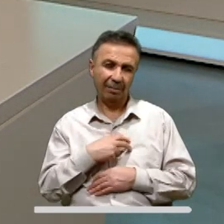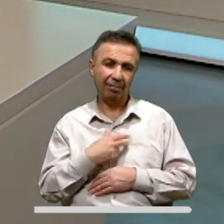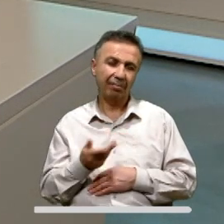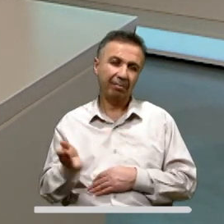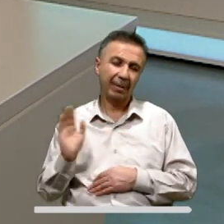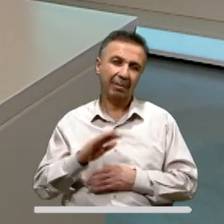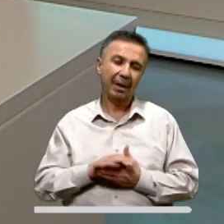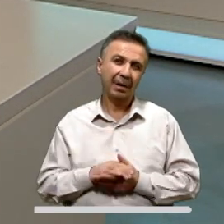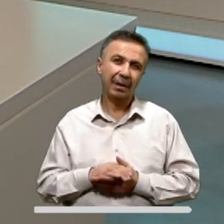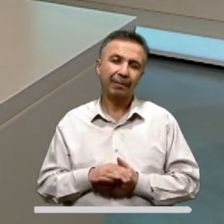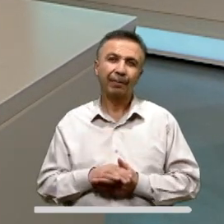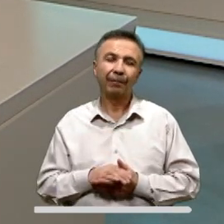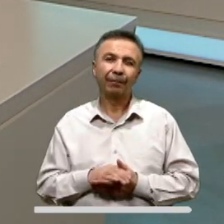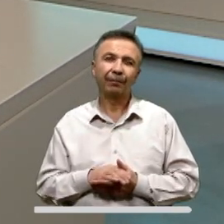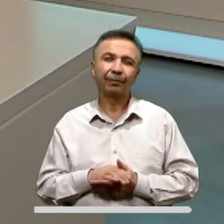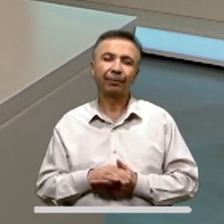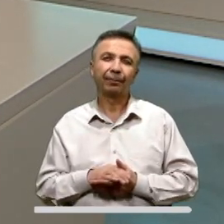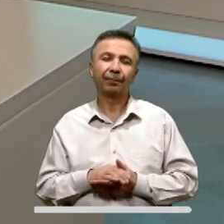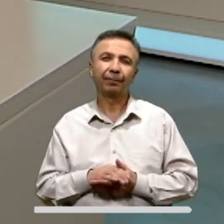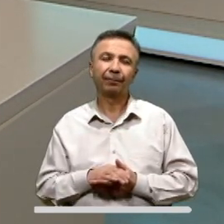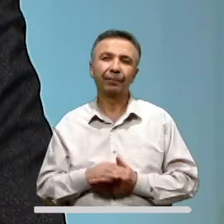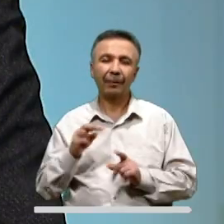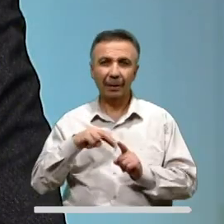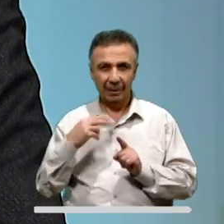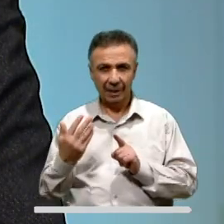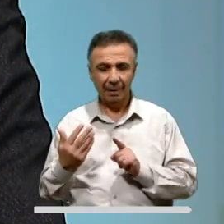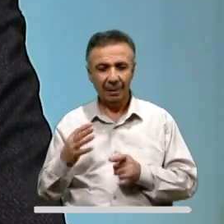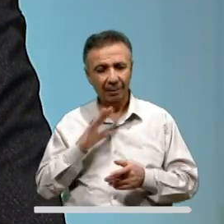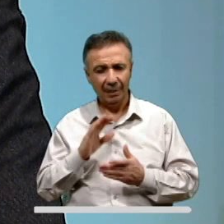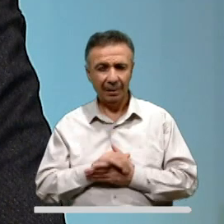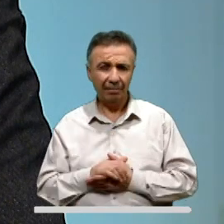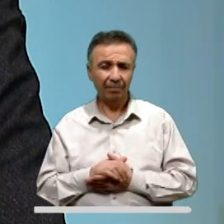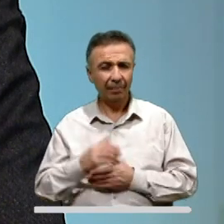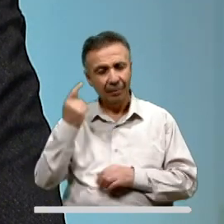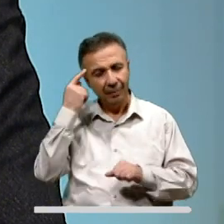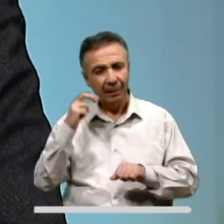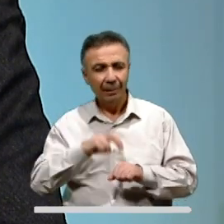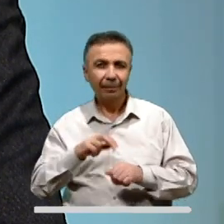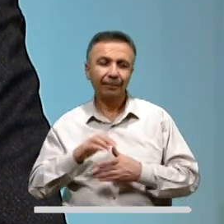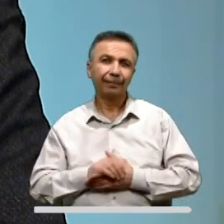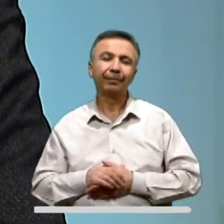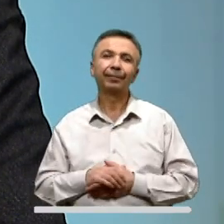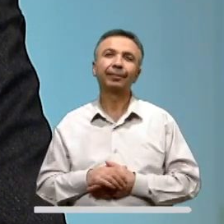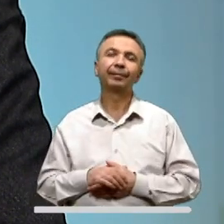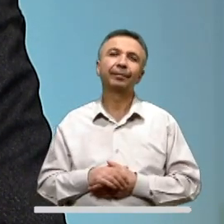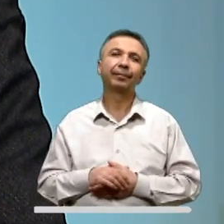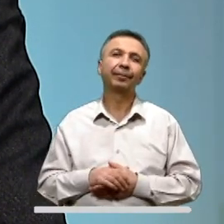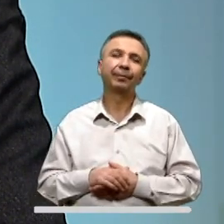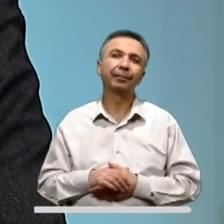başka versiyonunu, şeklini sahabe efendimiz de ortaya koymuş. Hatırlar mısınız? Nasıldı hocam?